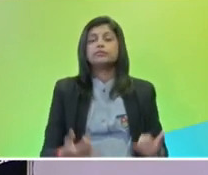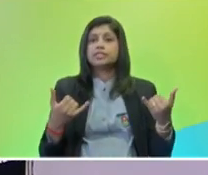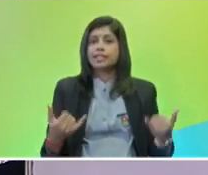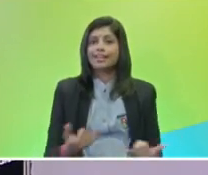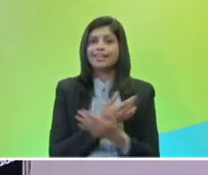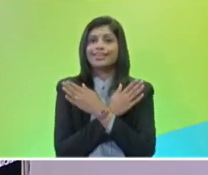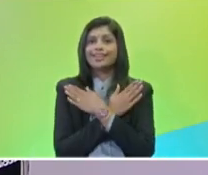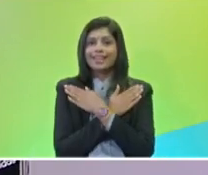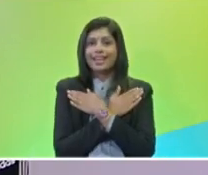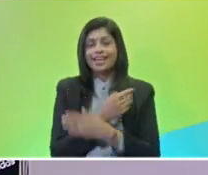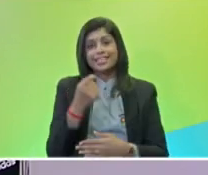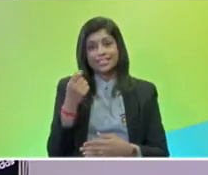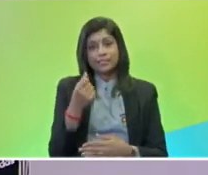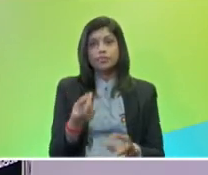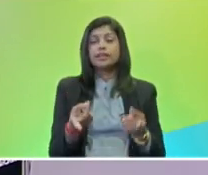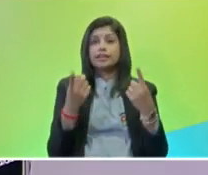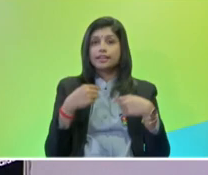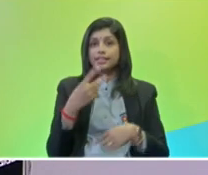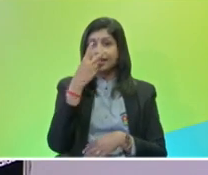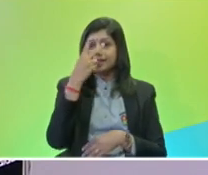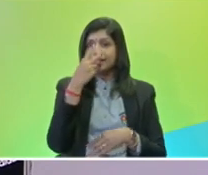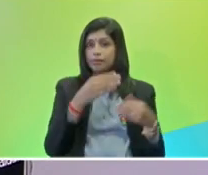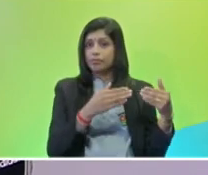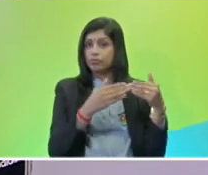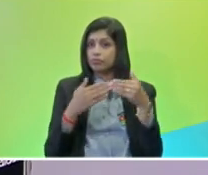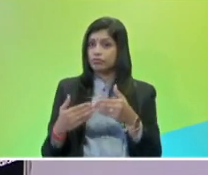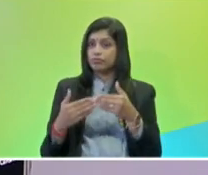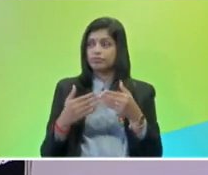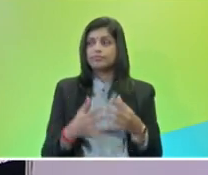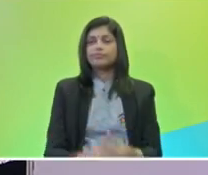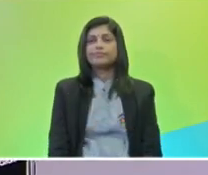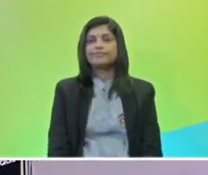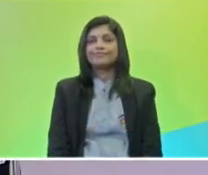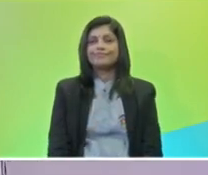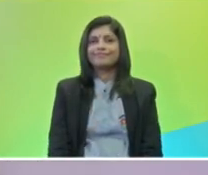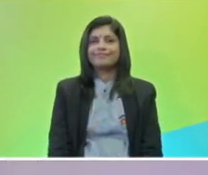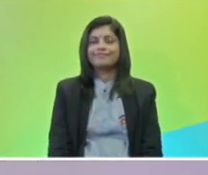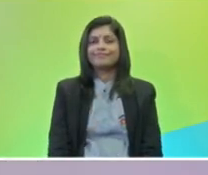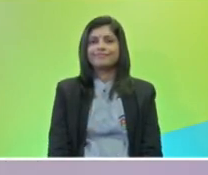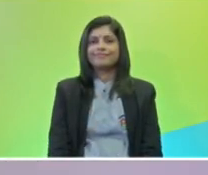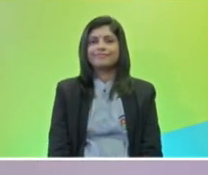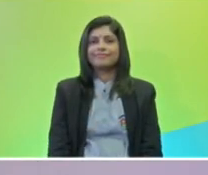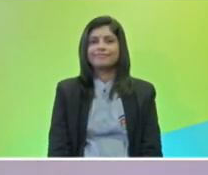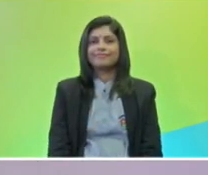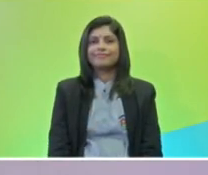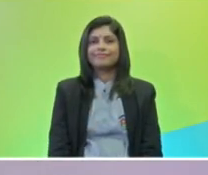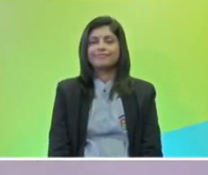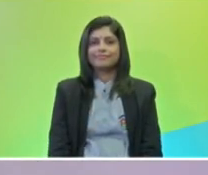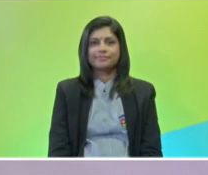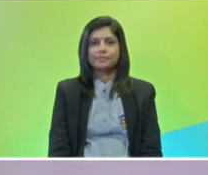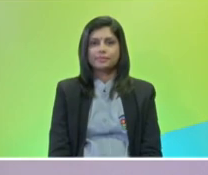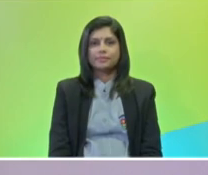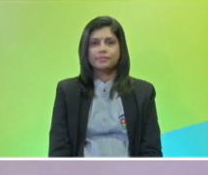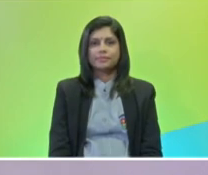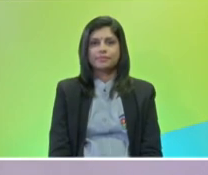anda semua sini kita akan kembali dalam penaksiran milik Raja hai eh sinilah petunjuk